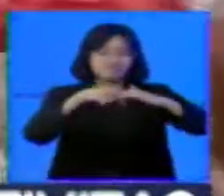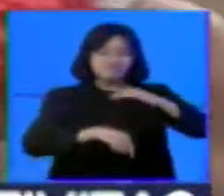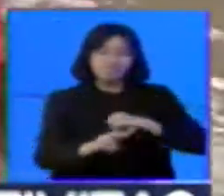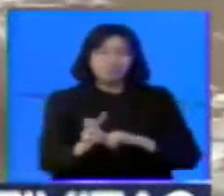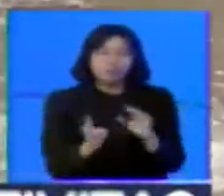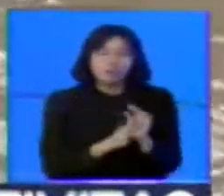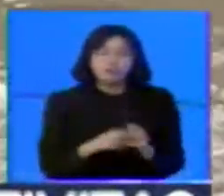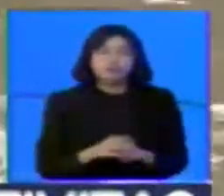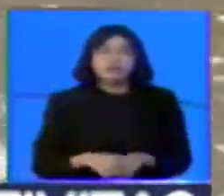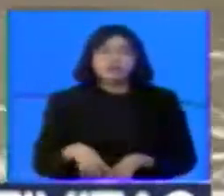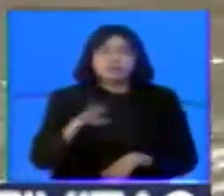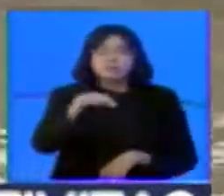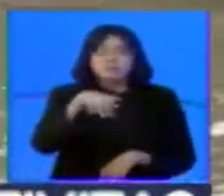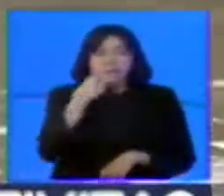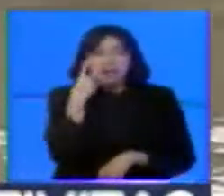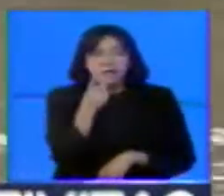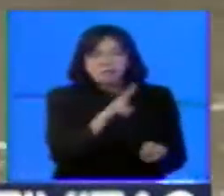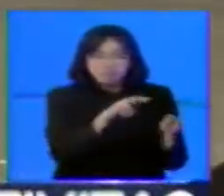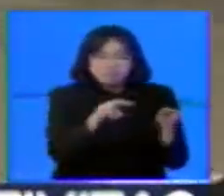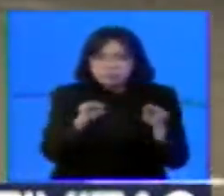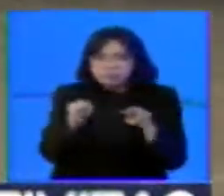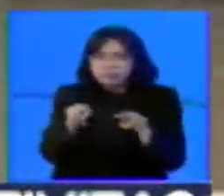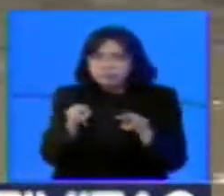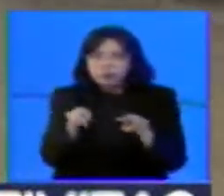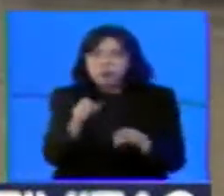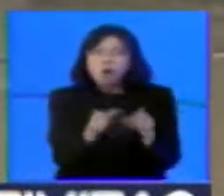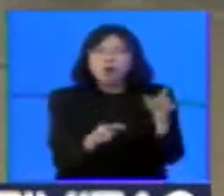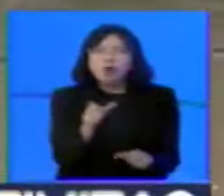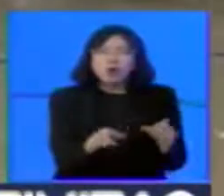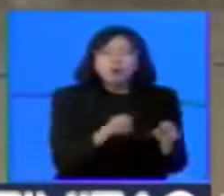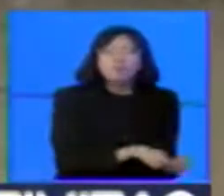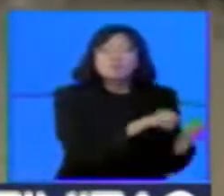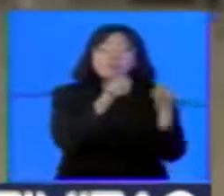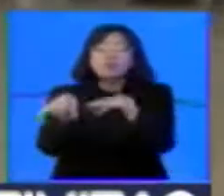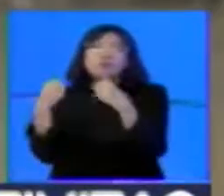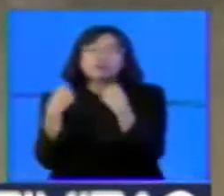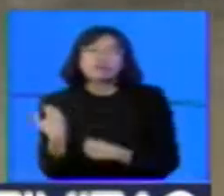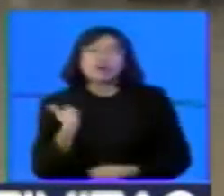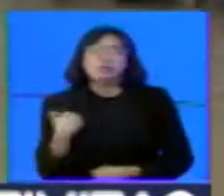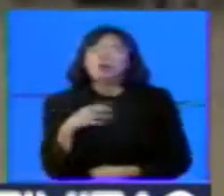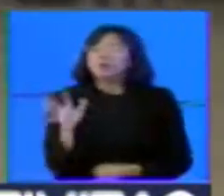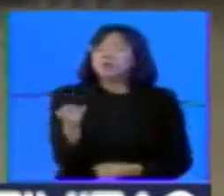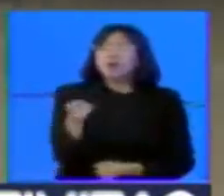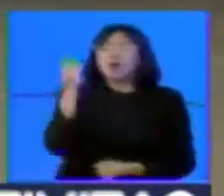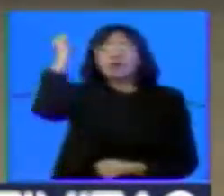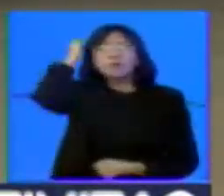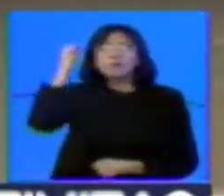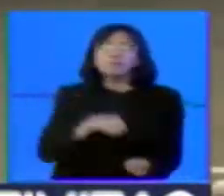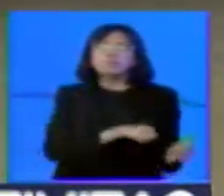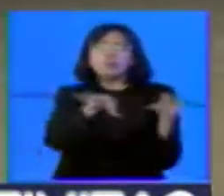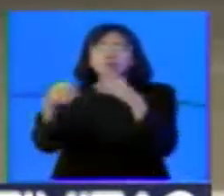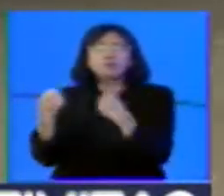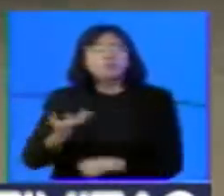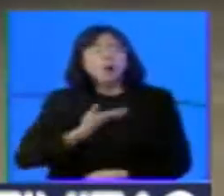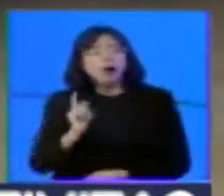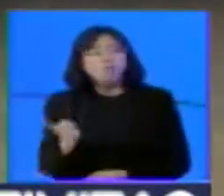Ibu, ini kan kalau saya lihat di kawasan ini banyak yang tidak ingin dievakuasi. Nah, kalau Ibu sendiri mengapa ingin dievakuasi?